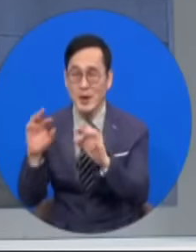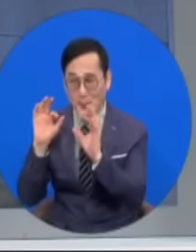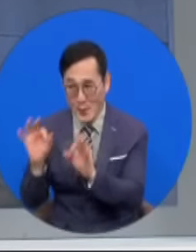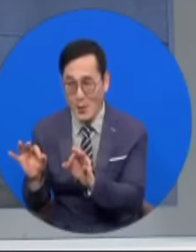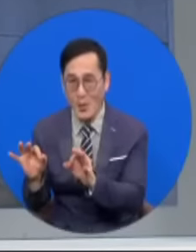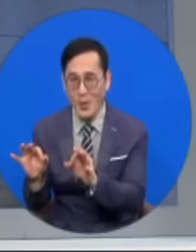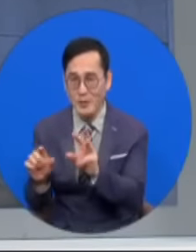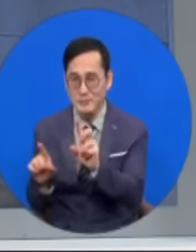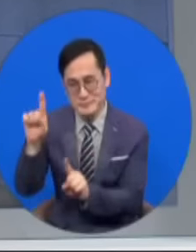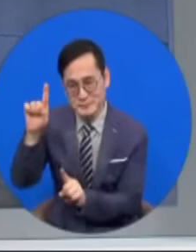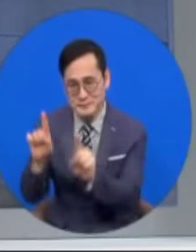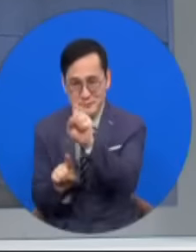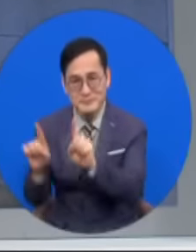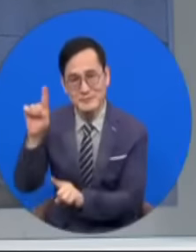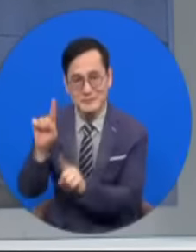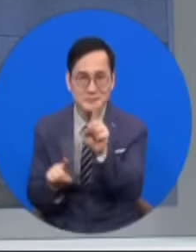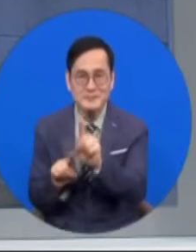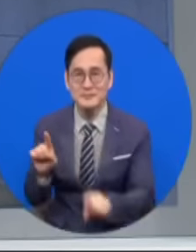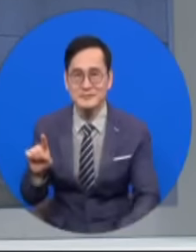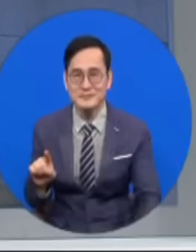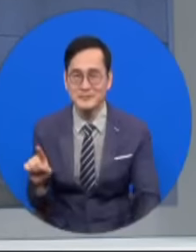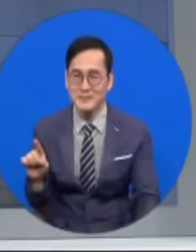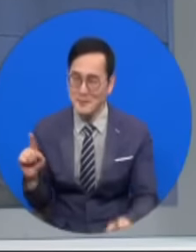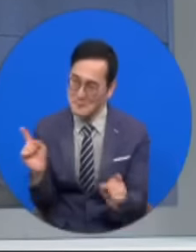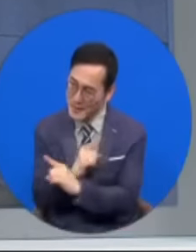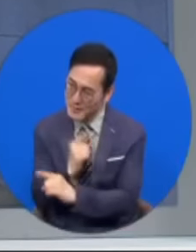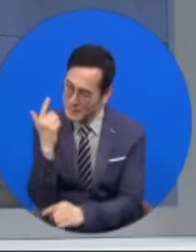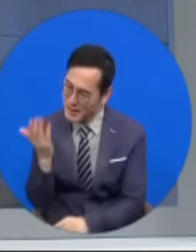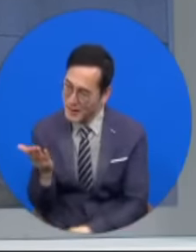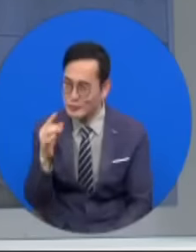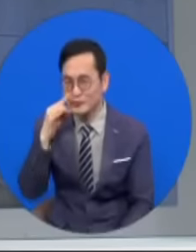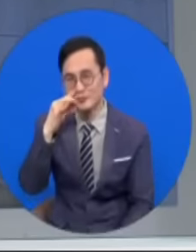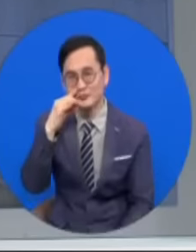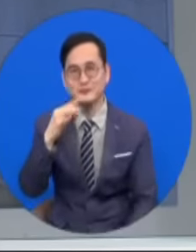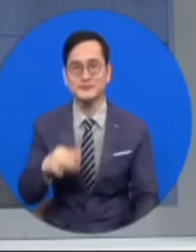채널에에서 중계할 TV 토론 많은 관심 부탁드리겠습니다